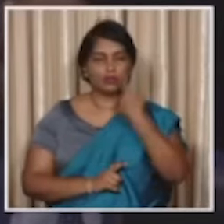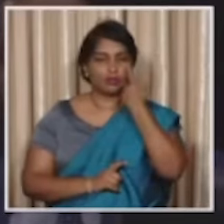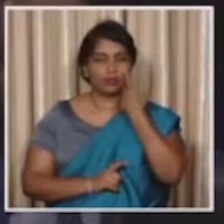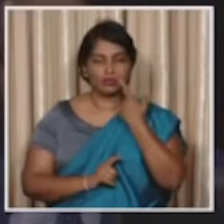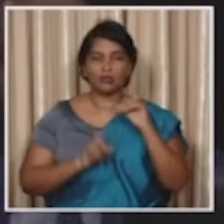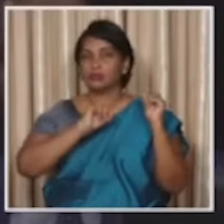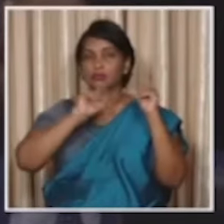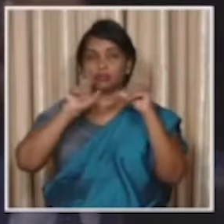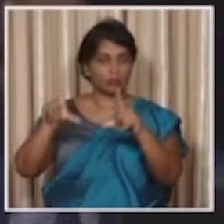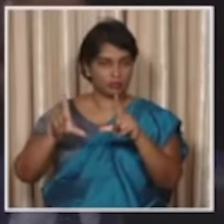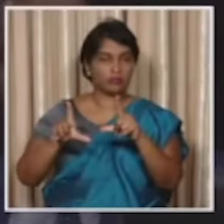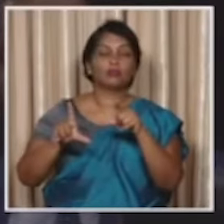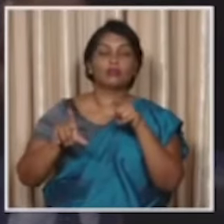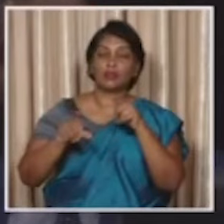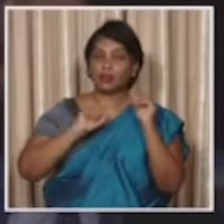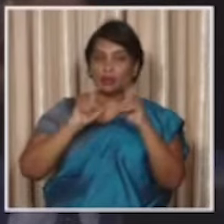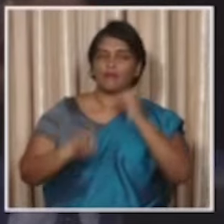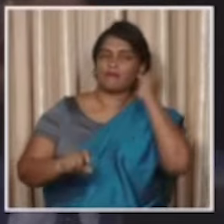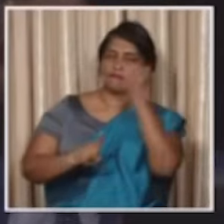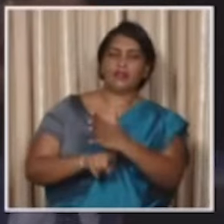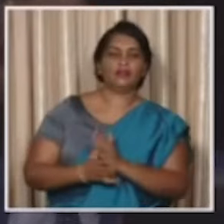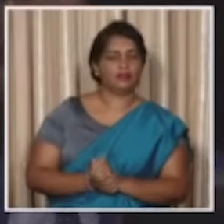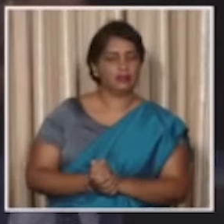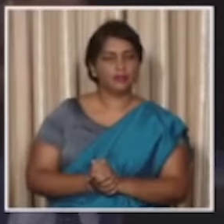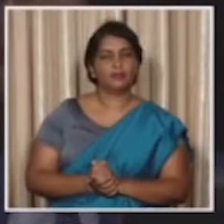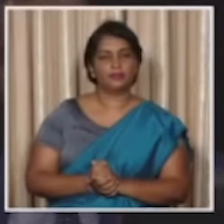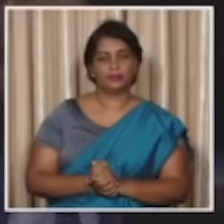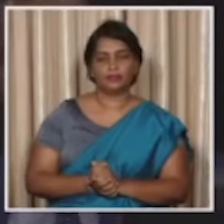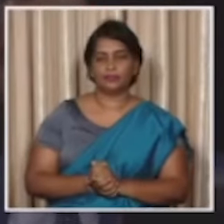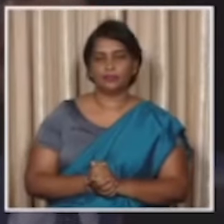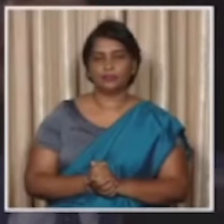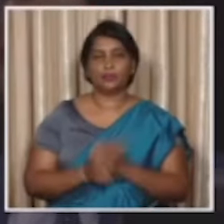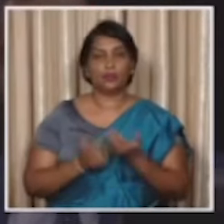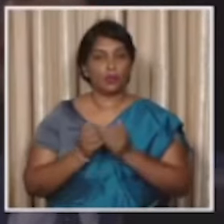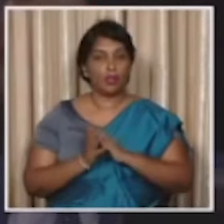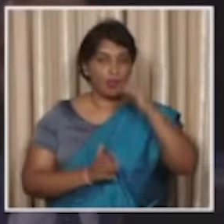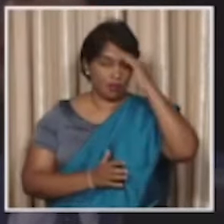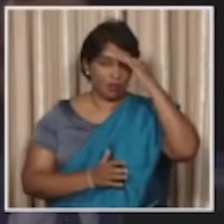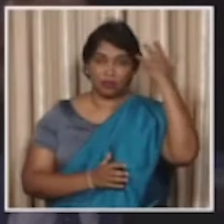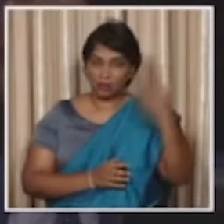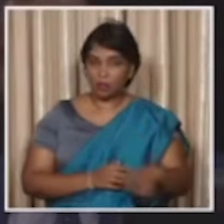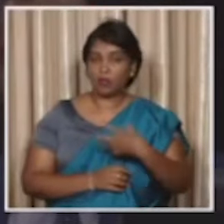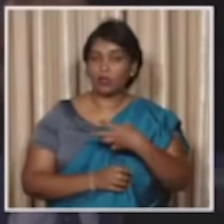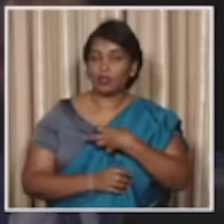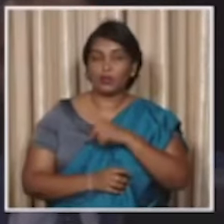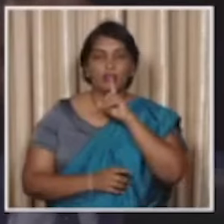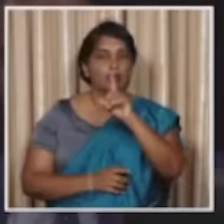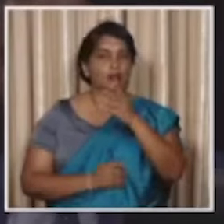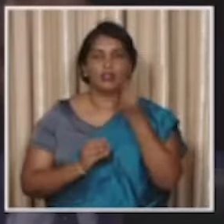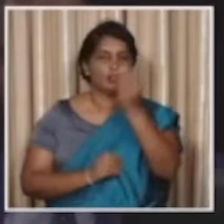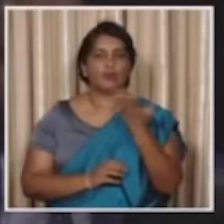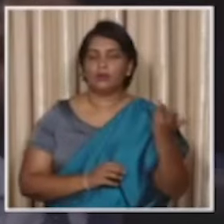කරලා පෝස්ටයක් දාන්න අයටත් නිඳා පාස කෙරුවා. තමන්ගේ නායකයා මරුණාම ශෝකේවත් ප්‍රකාශ කරන්න